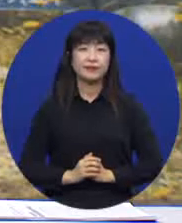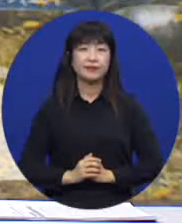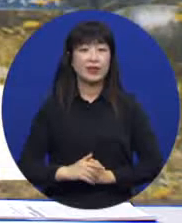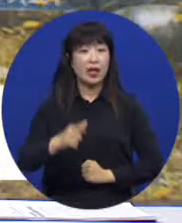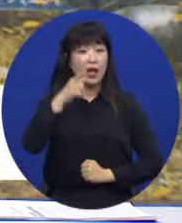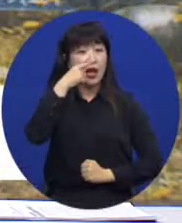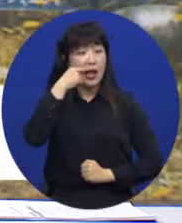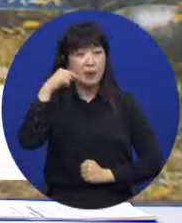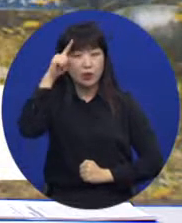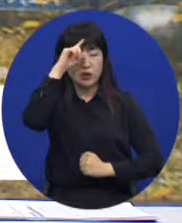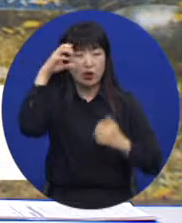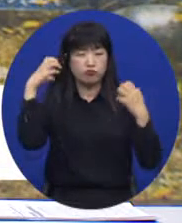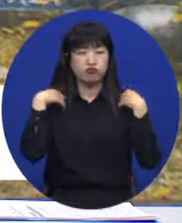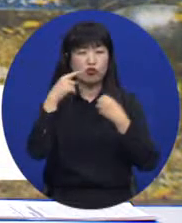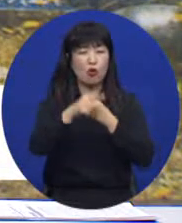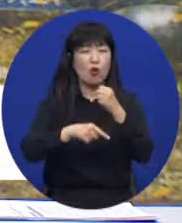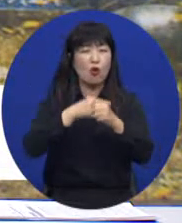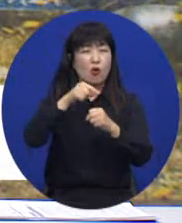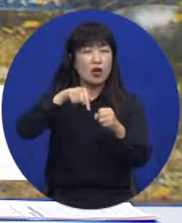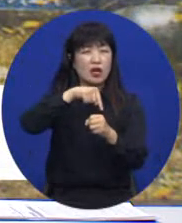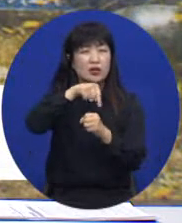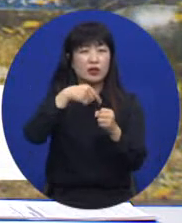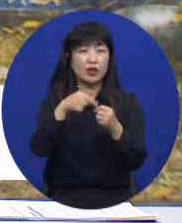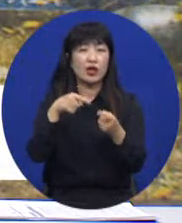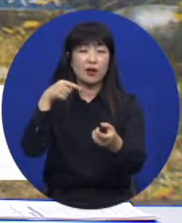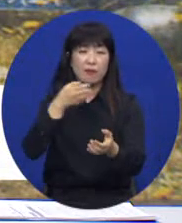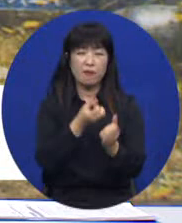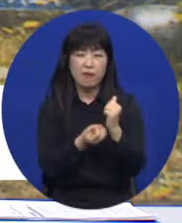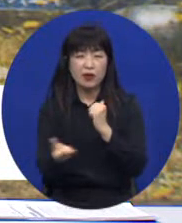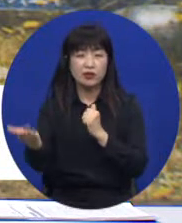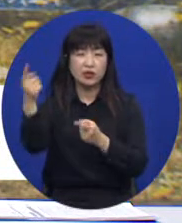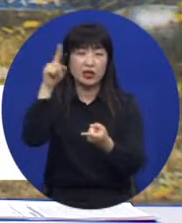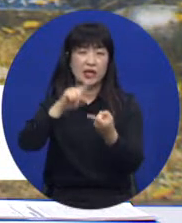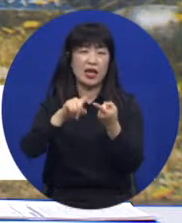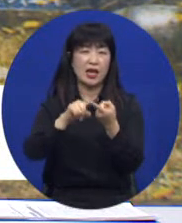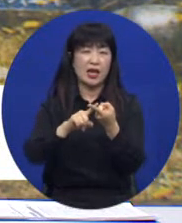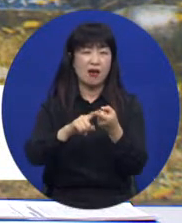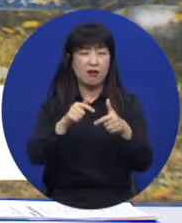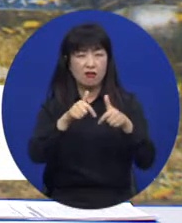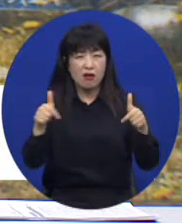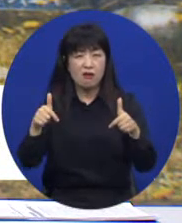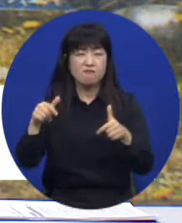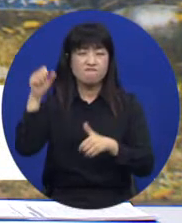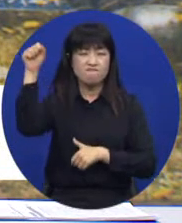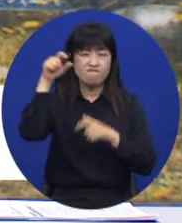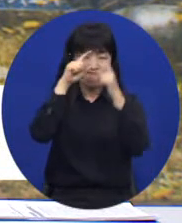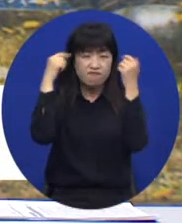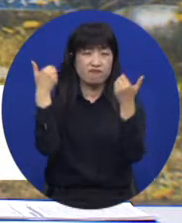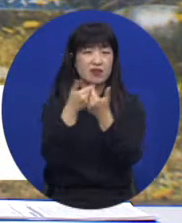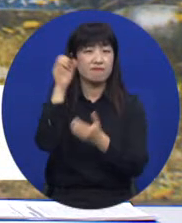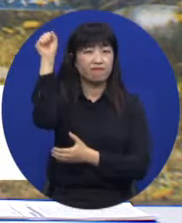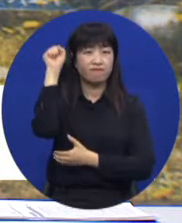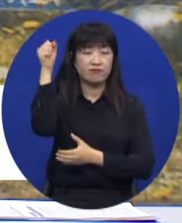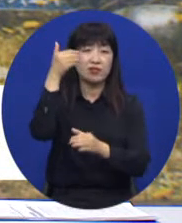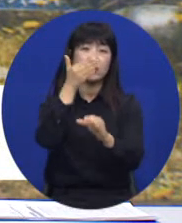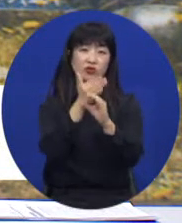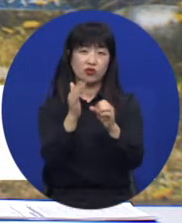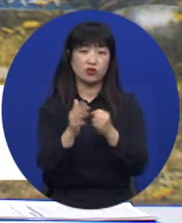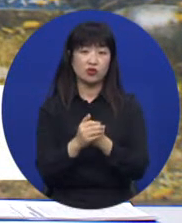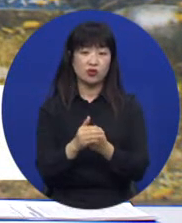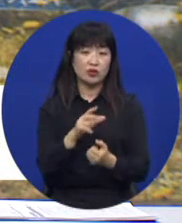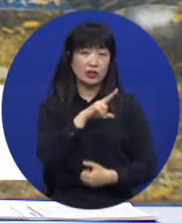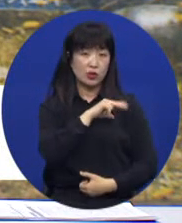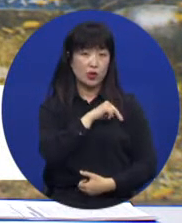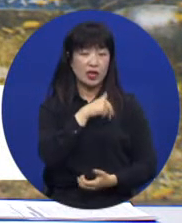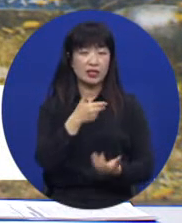일본 정부의 후쿠시마 원전 오염수 해양 방류 결정에 대해 각계의 규탄 시위가 이어지고 있는데요. 제주도의회는